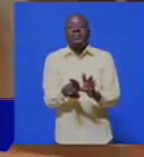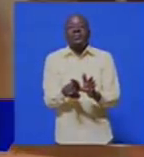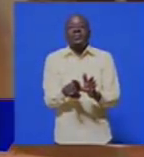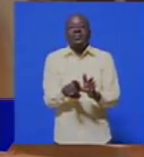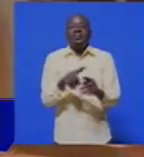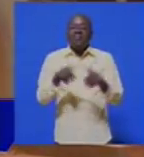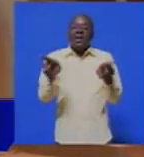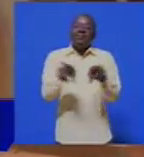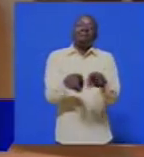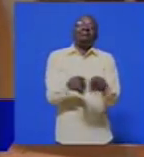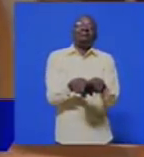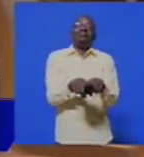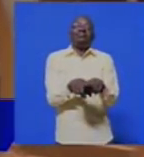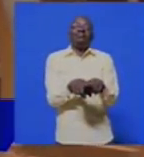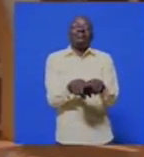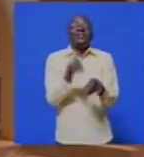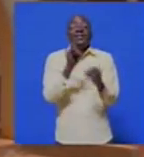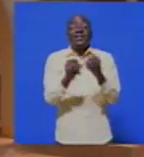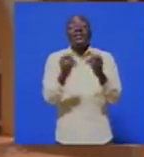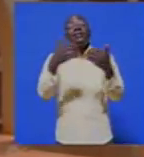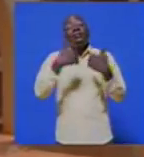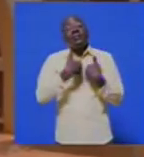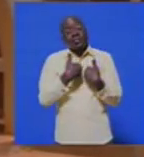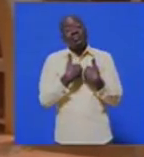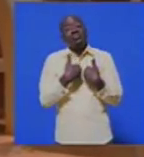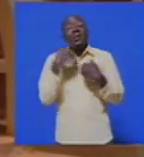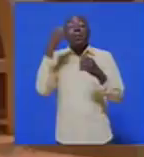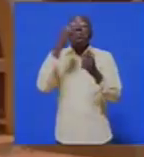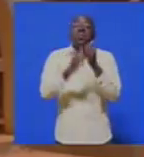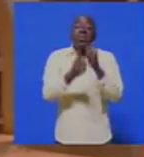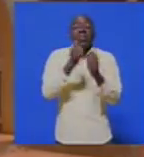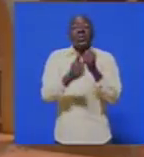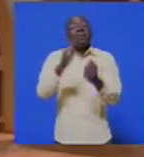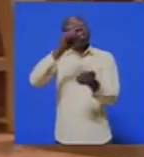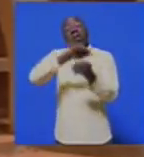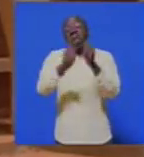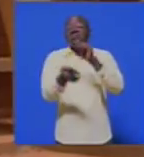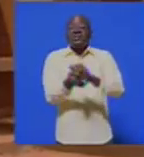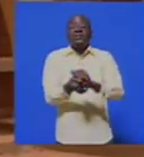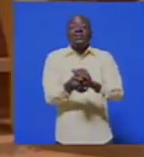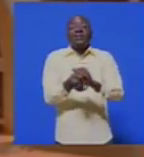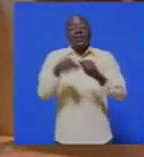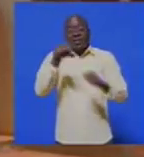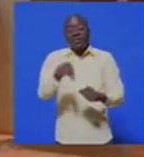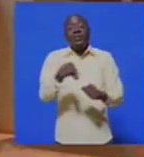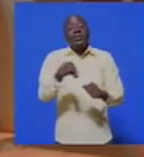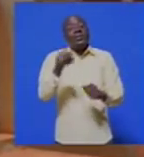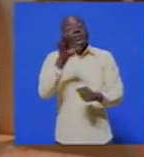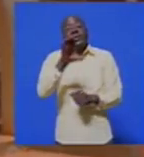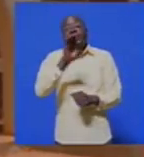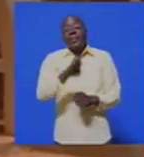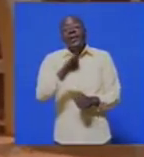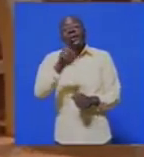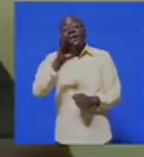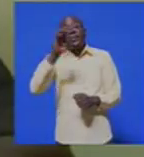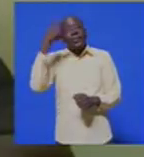aussi, s'ils ont des soucis de pièces de rechange, donc, que le CFPIB puisse leur